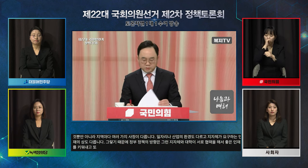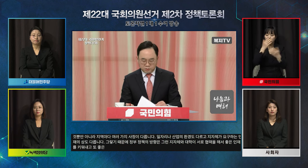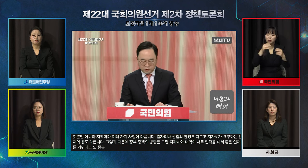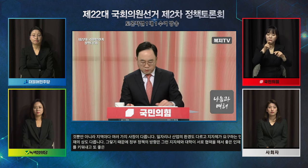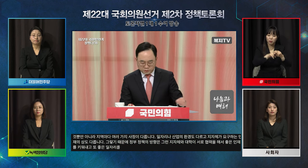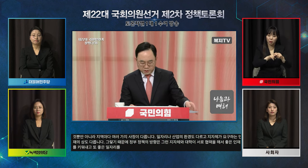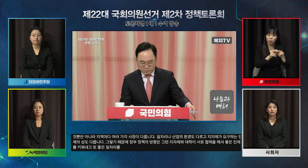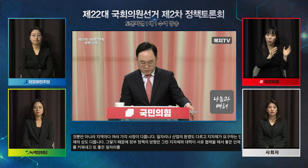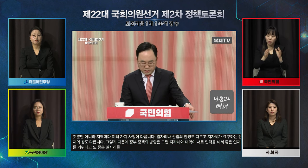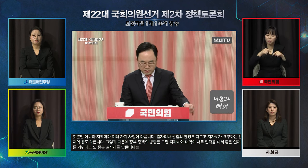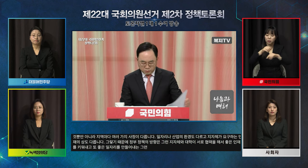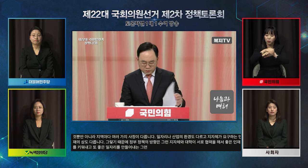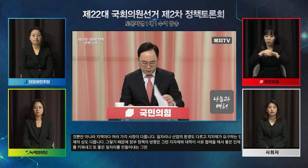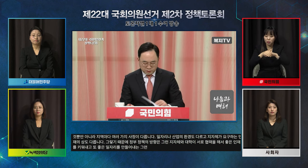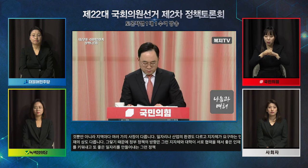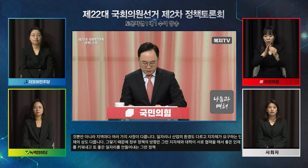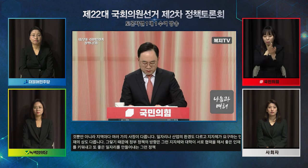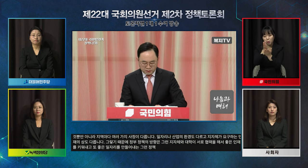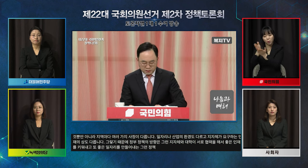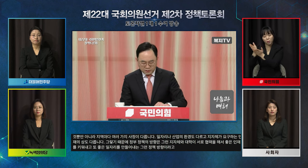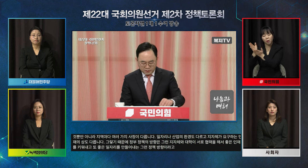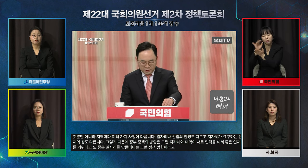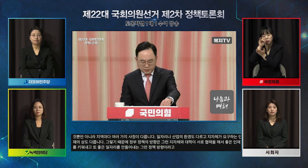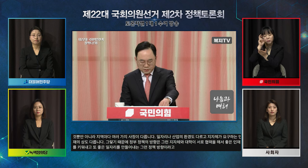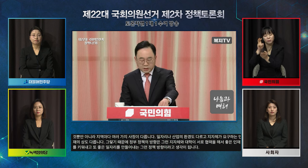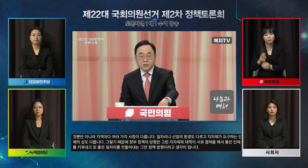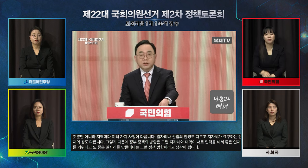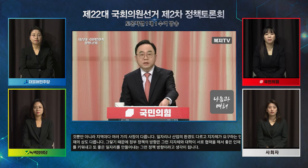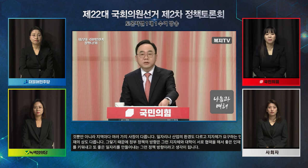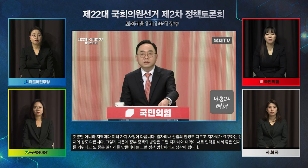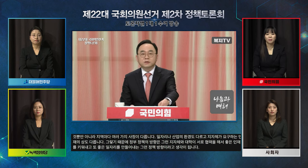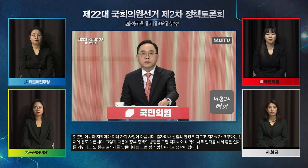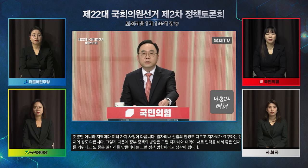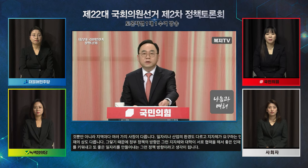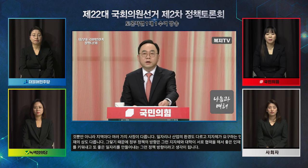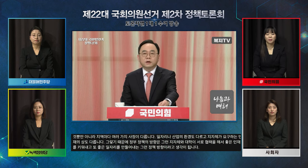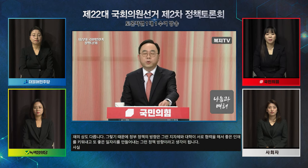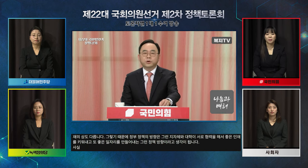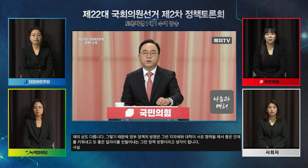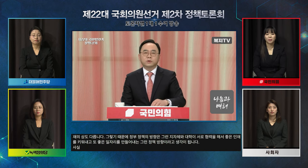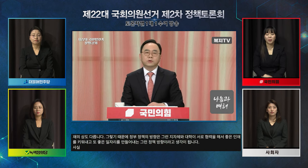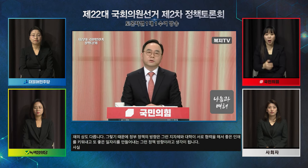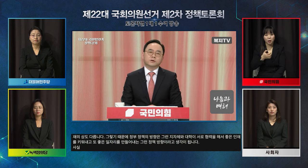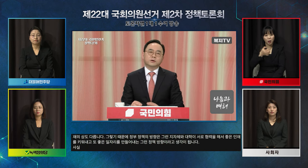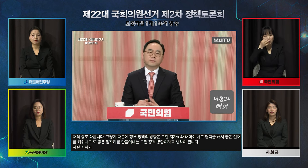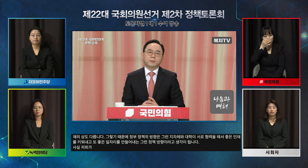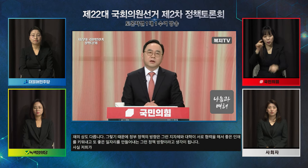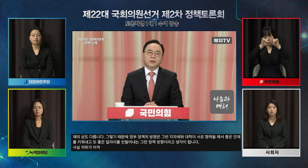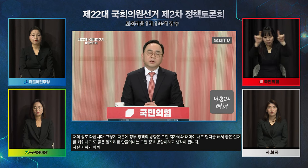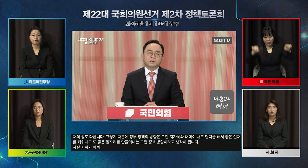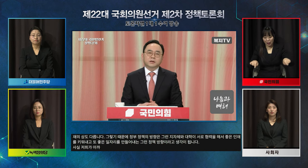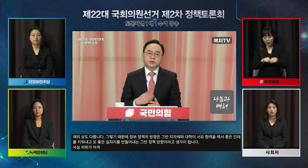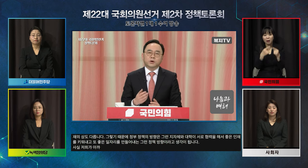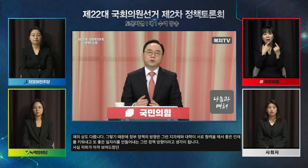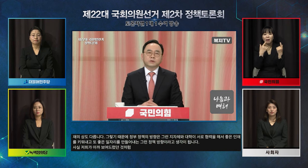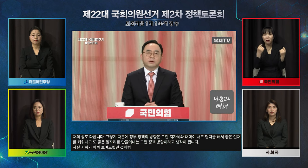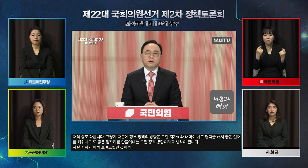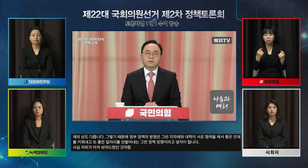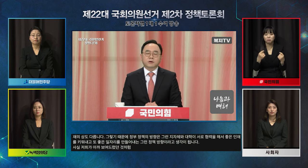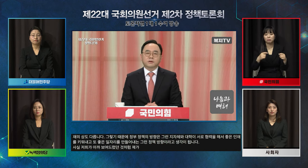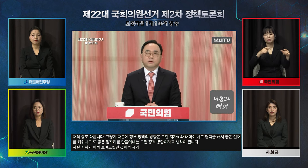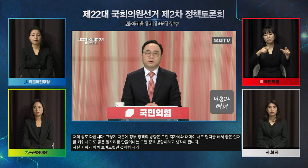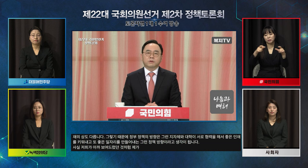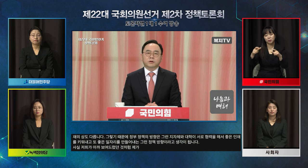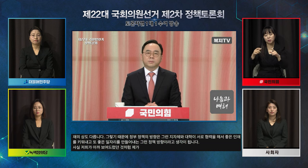만들어내는 그런 정책 방향이라고 생각이 됩니다. 사실 저희가 아까 보여드렸던 것처럼 제가 지역에서